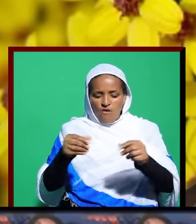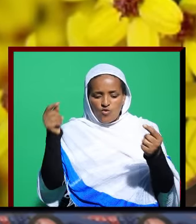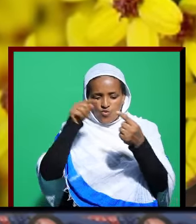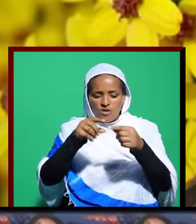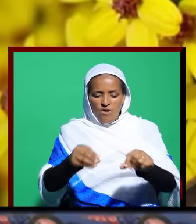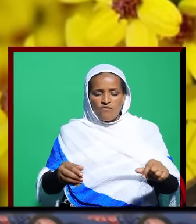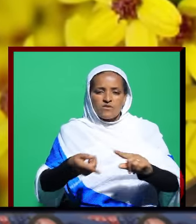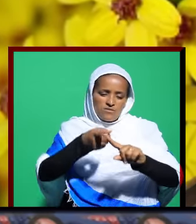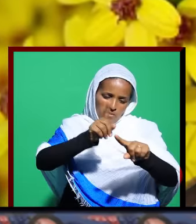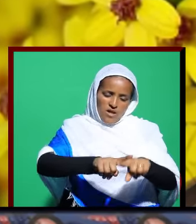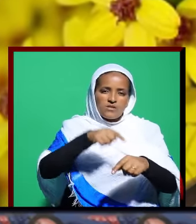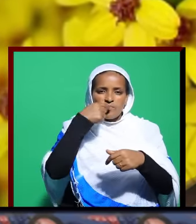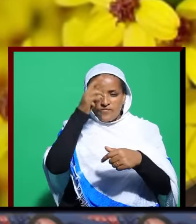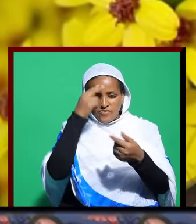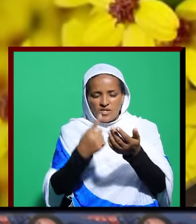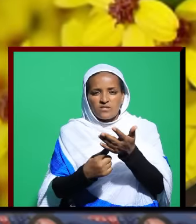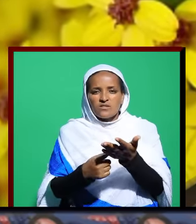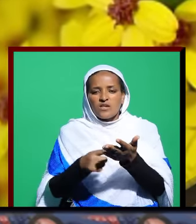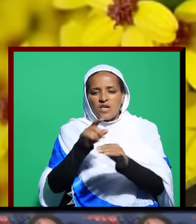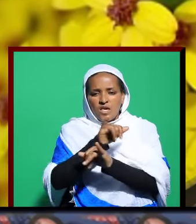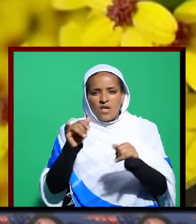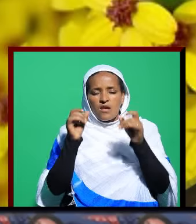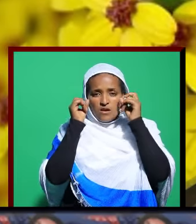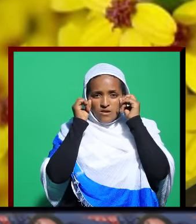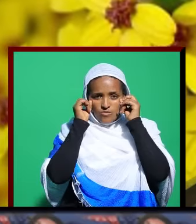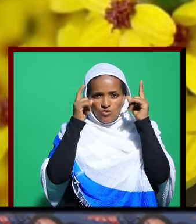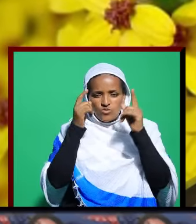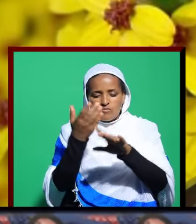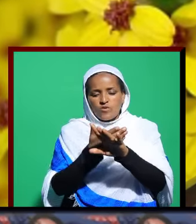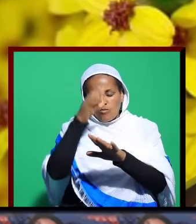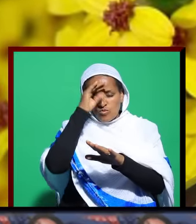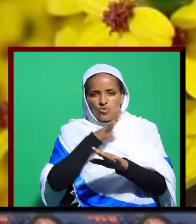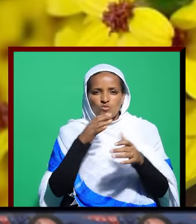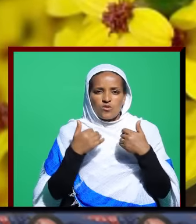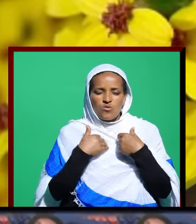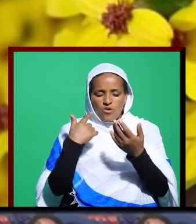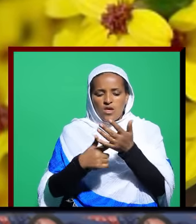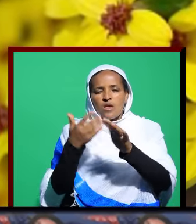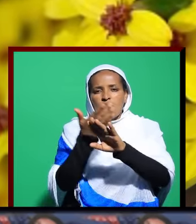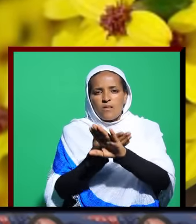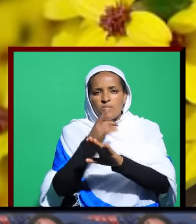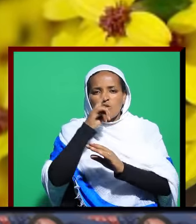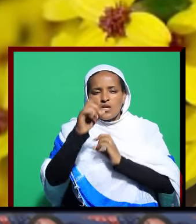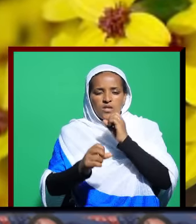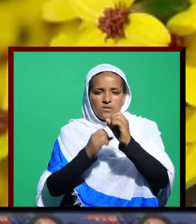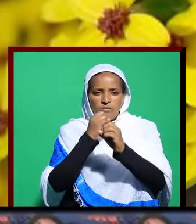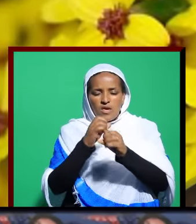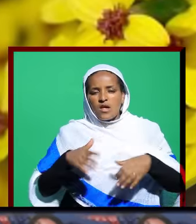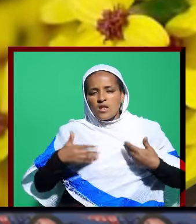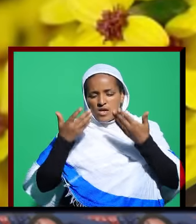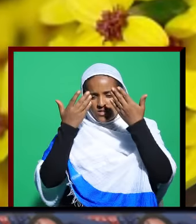ታች። አፈር ነህና ወደ አፈር ትመለሳለህ ስለተባለ ማለት ነው። ስለዚህ ይሄ ገብቷቸው የሚለምኑ ሰዎች አሉ። ይሄ ልመና ነው።